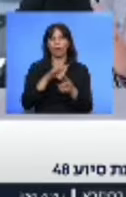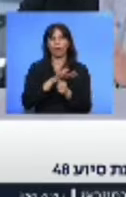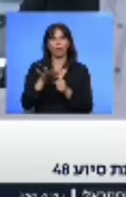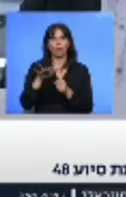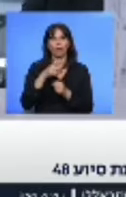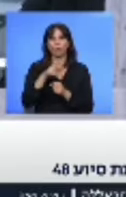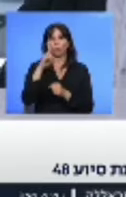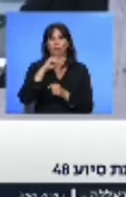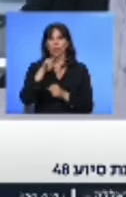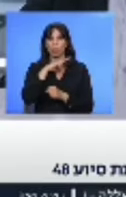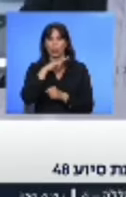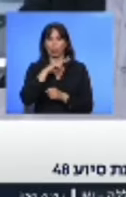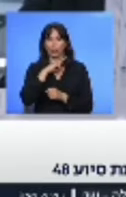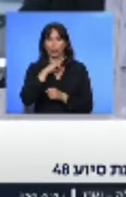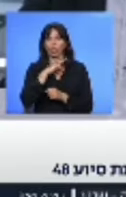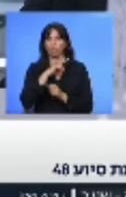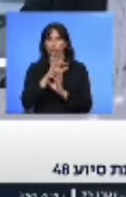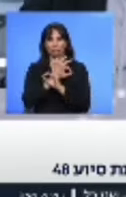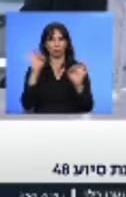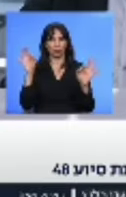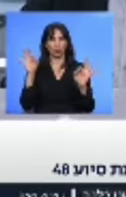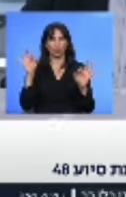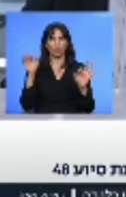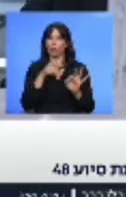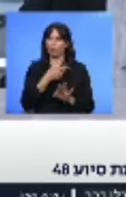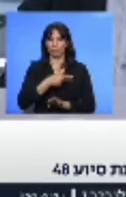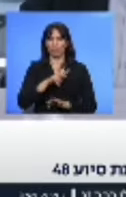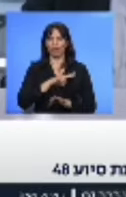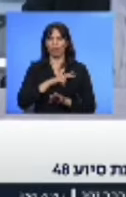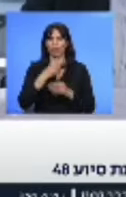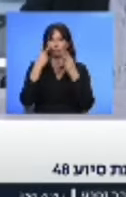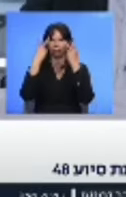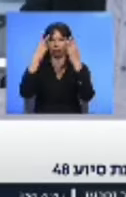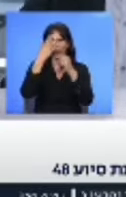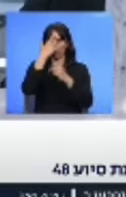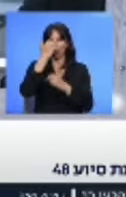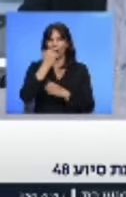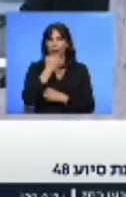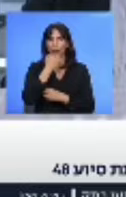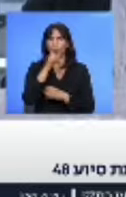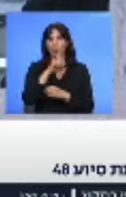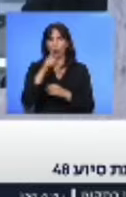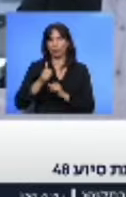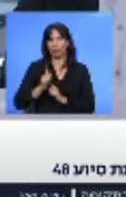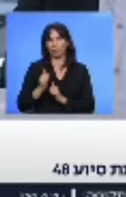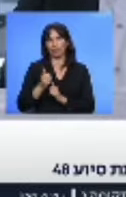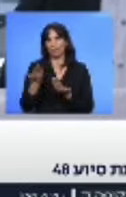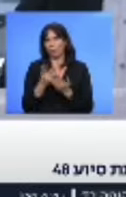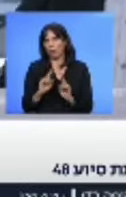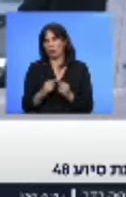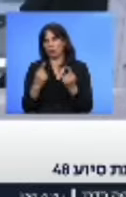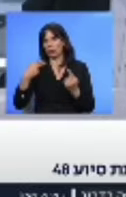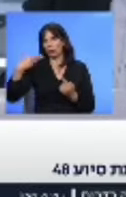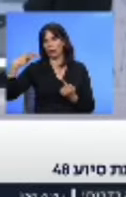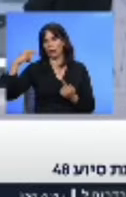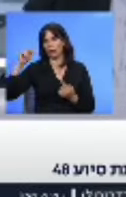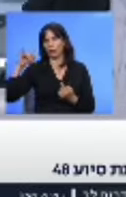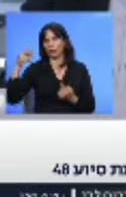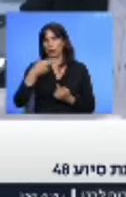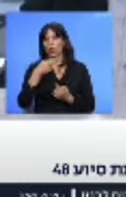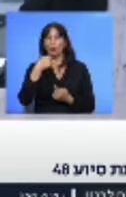אותו בפרונט. ספק, זה אחראי, בכיר בחמאס, אמנם לא מהזרוע הצבאית, אבל מה הוא שונה מהניה? לא,